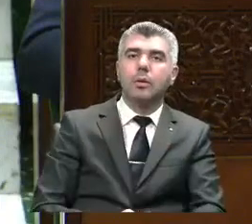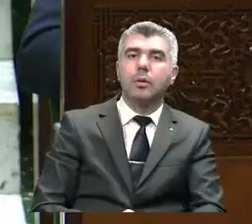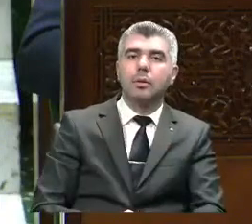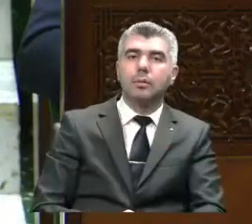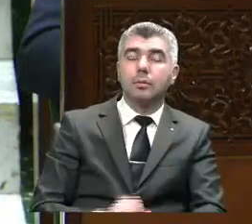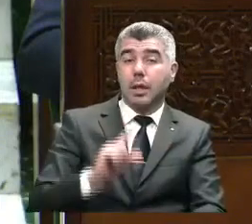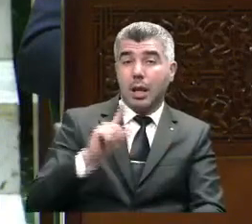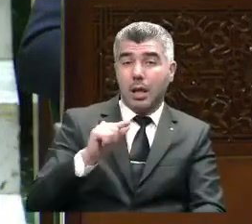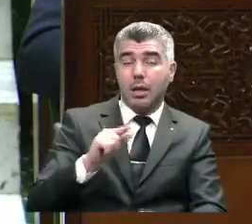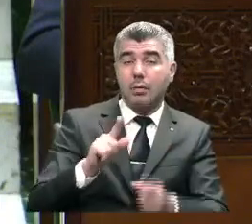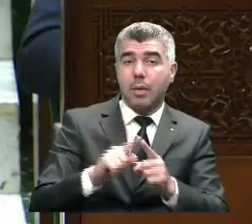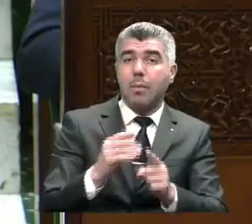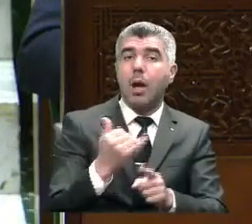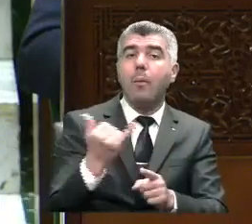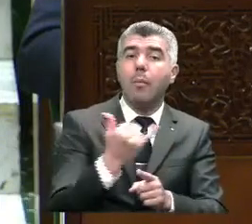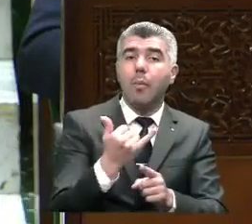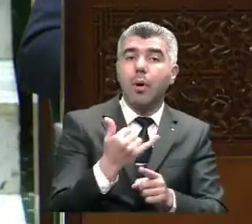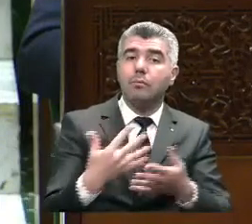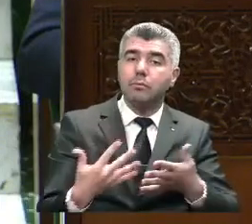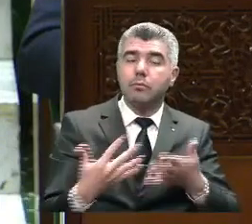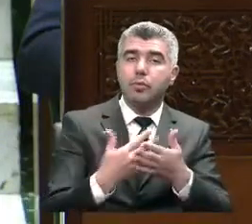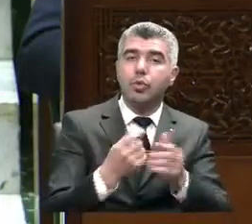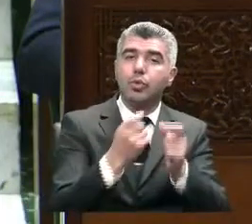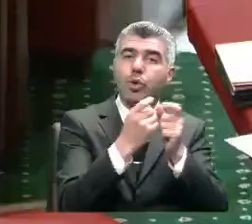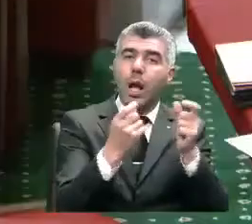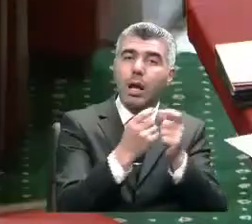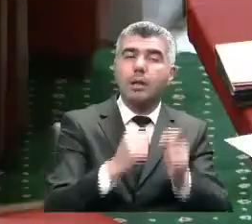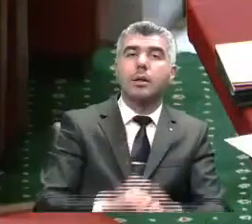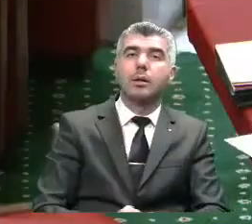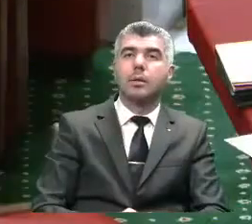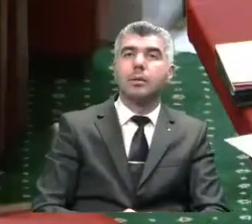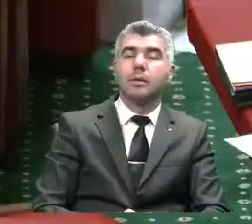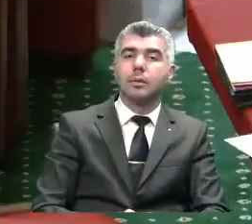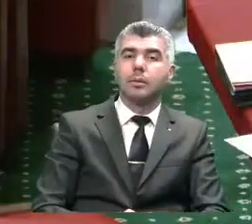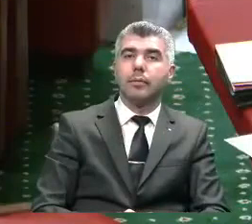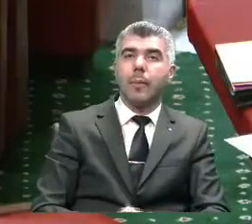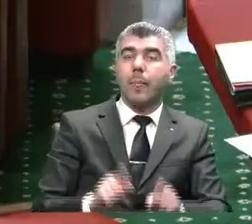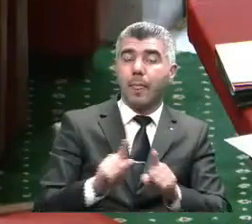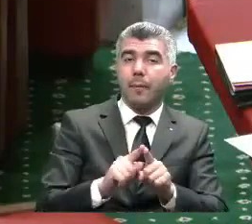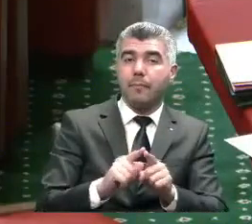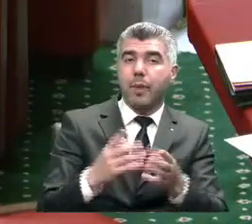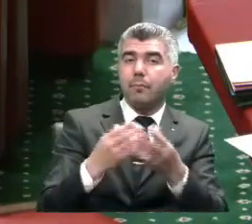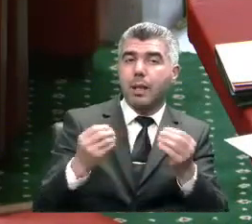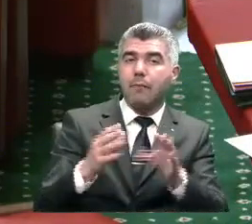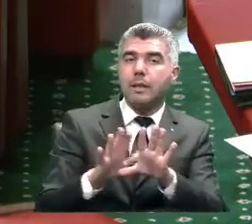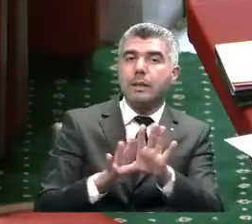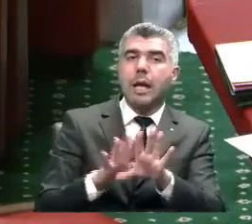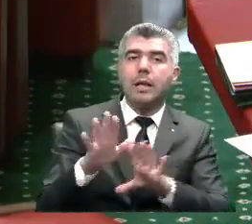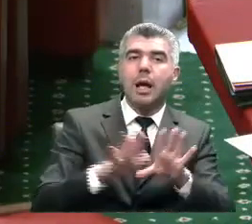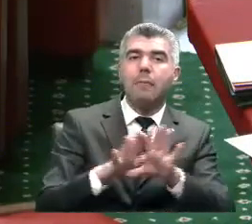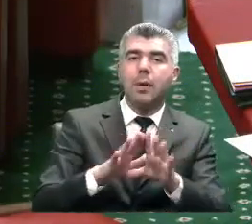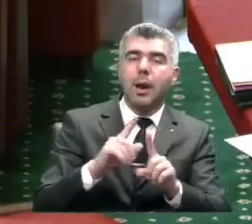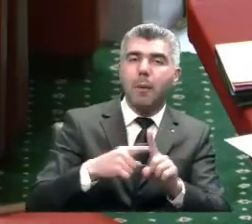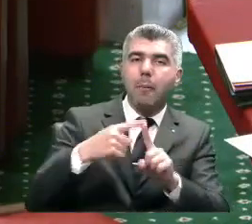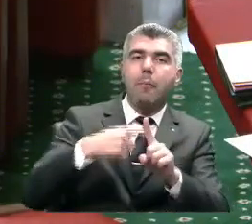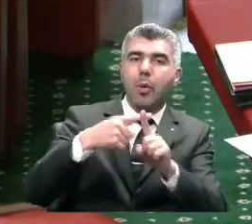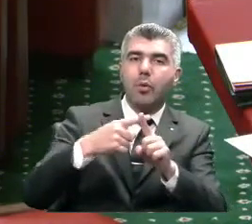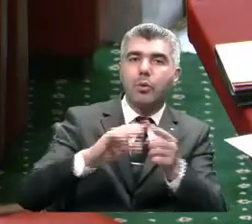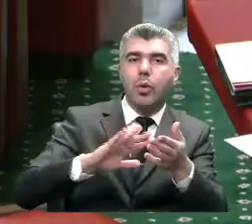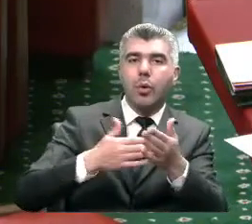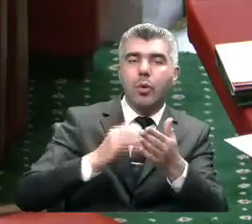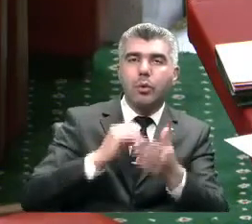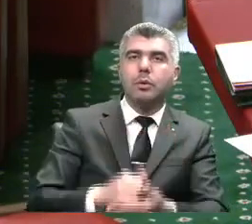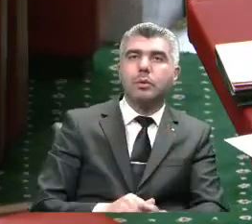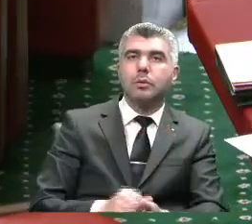ضمنها بالسهر على شركات المناولة. وفي هذا الإطار اتخذ مجموعة من التدابير باش يطور الجودة،